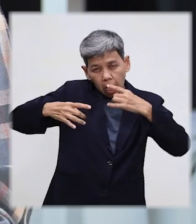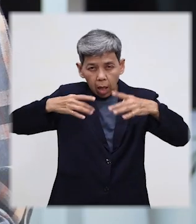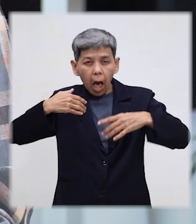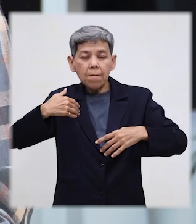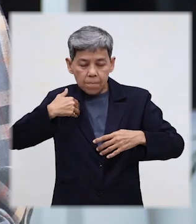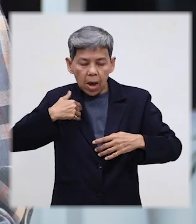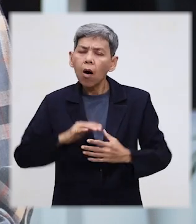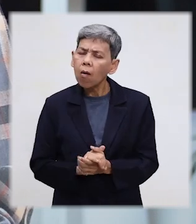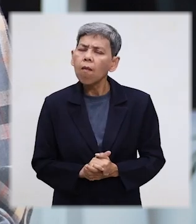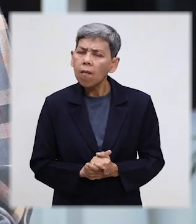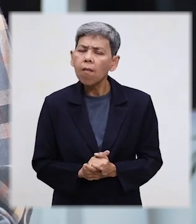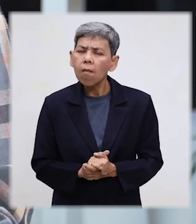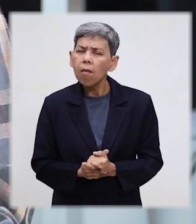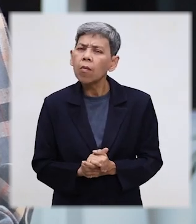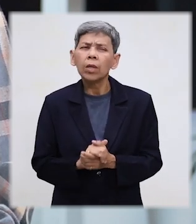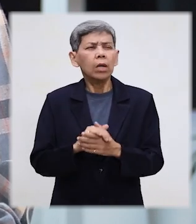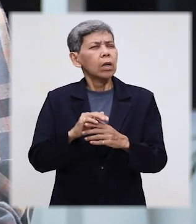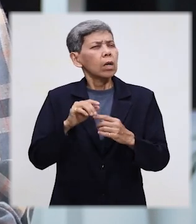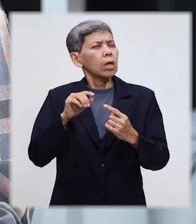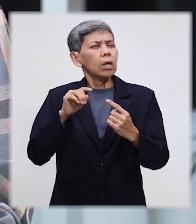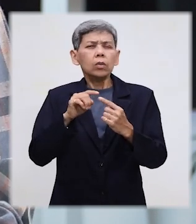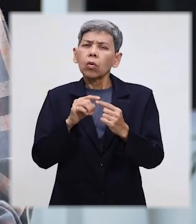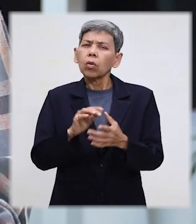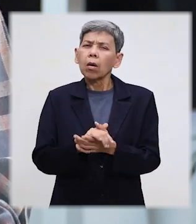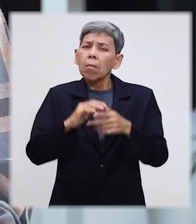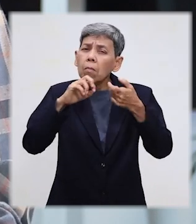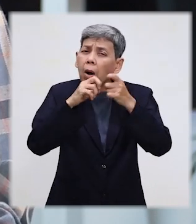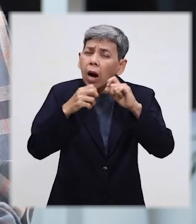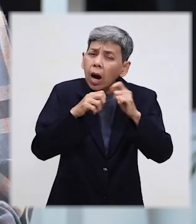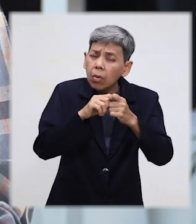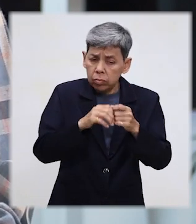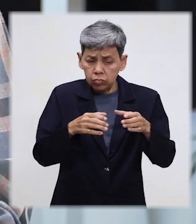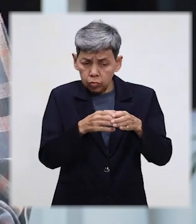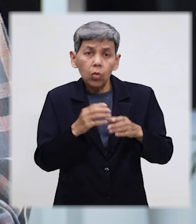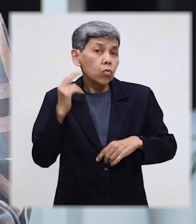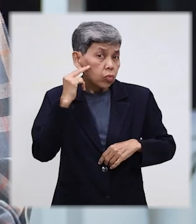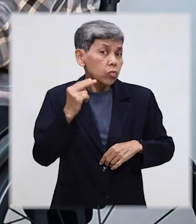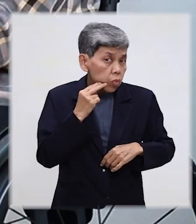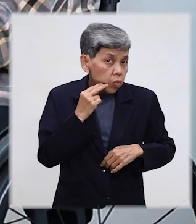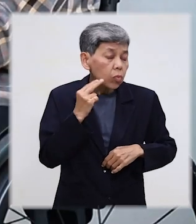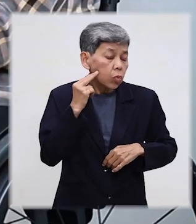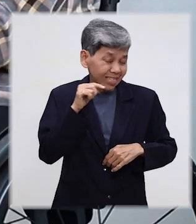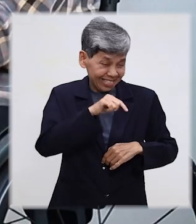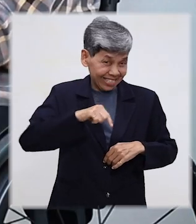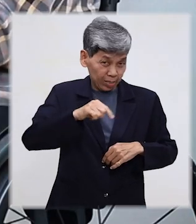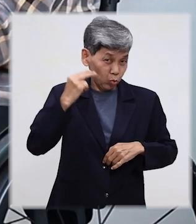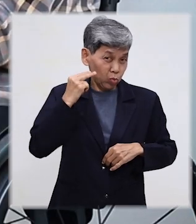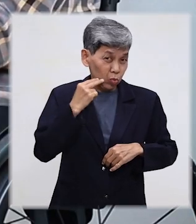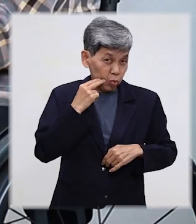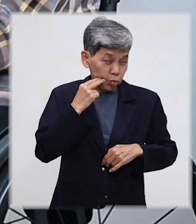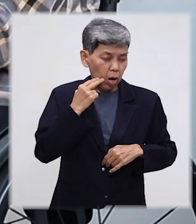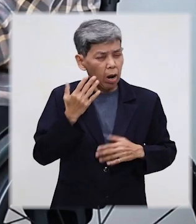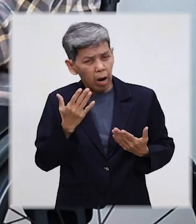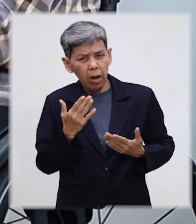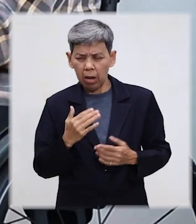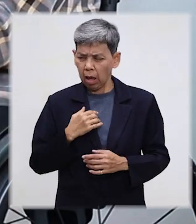เพราะฉะนั้นในส่วนของคนที่เกิดปัญหาอาจจะเป็นที่ตัวคนพิการด้วยที่ท